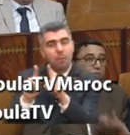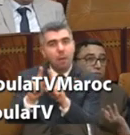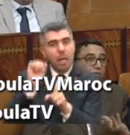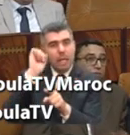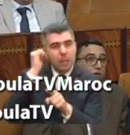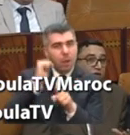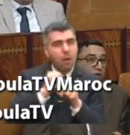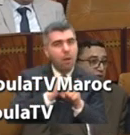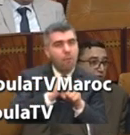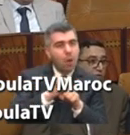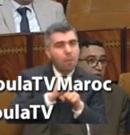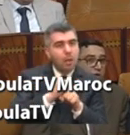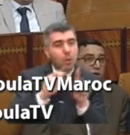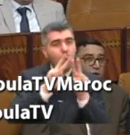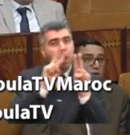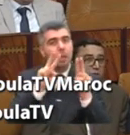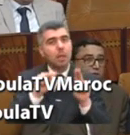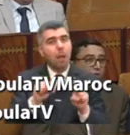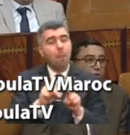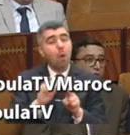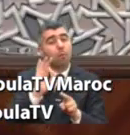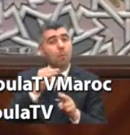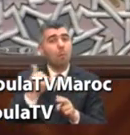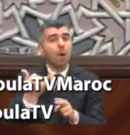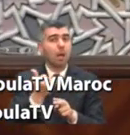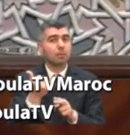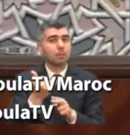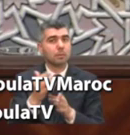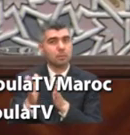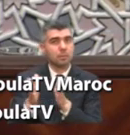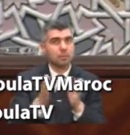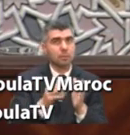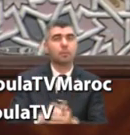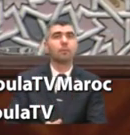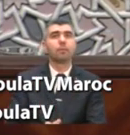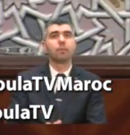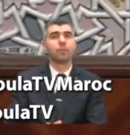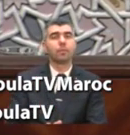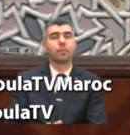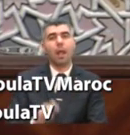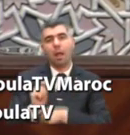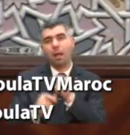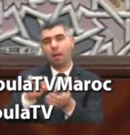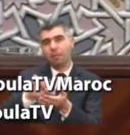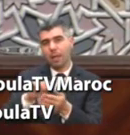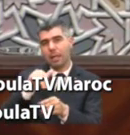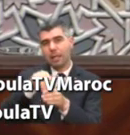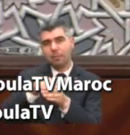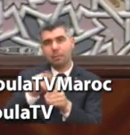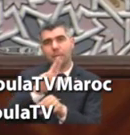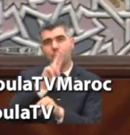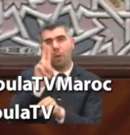مكونات المنظومة التكوينية والتعليمية. وشكرا. كلمة للفريق التعقيب، تفضلوا سيد النائب المحترم. شكرا سيد الوزير على المجهودات